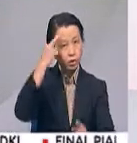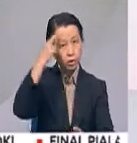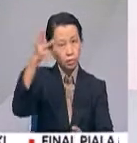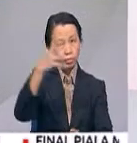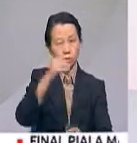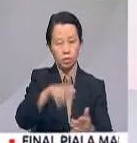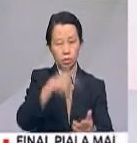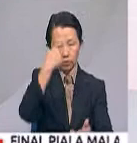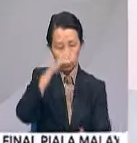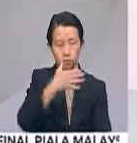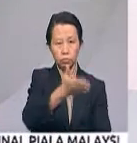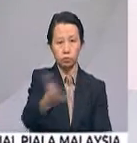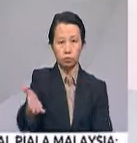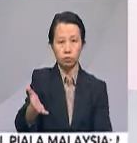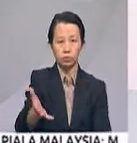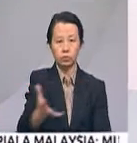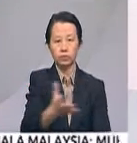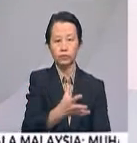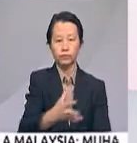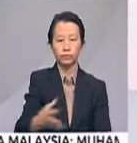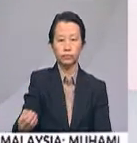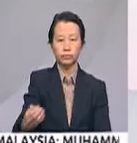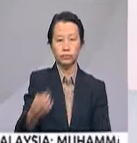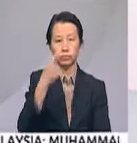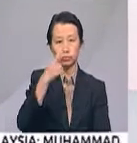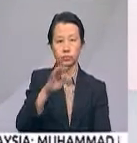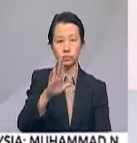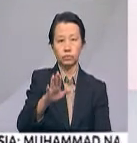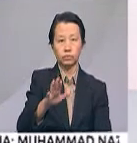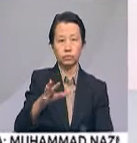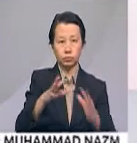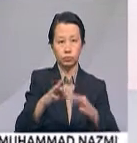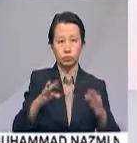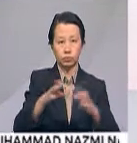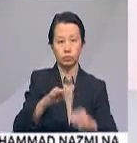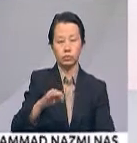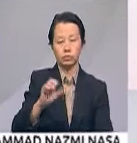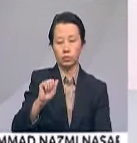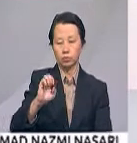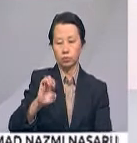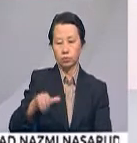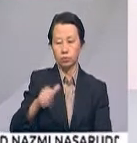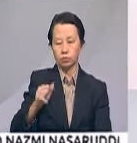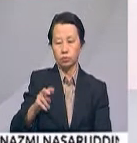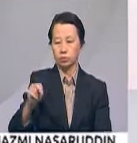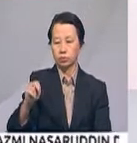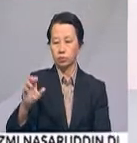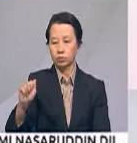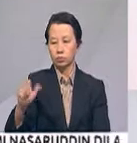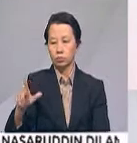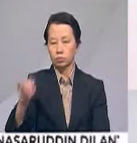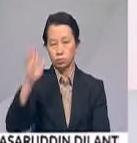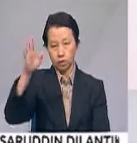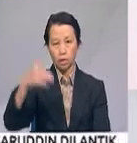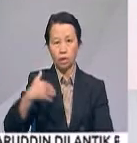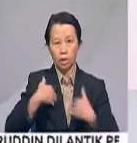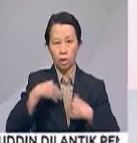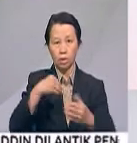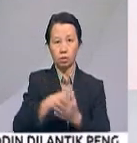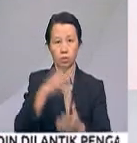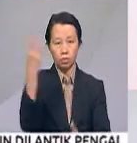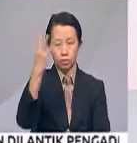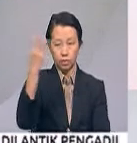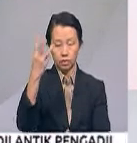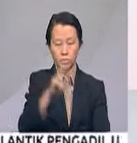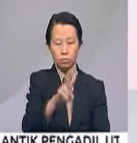Lagu Untukmu. Ya, juga kisah siri animasi televisyen Ejen Ali yang kabarnya bakal ditayangkan di Pawagam